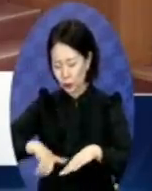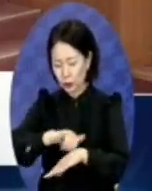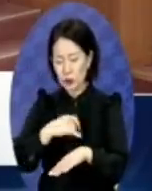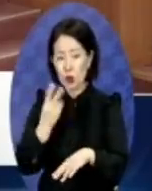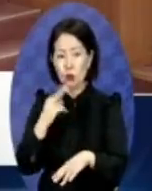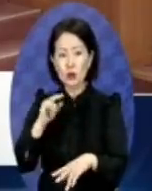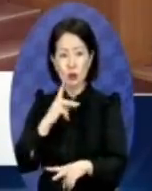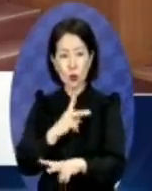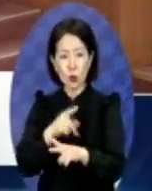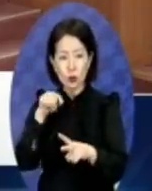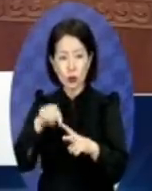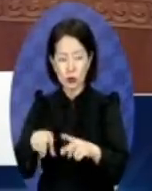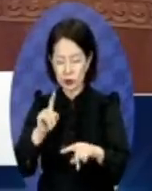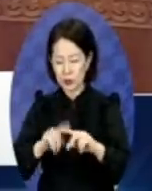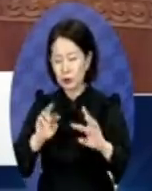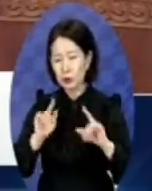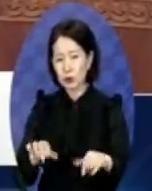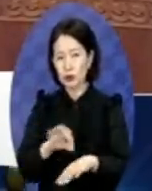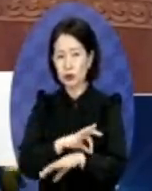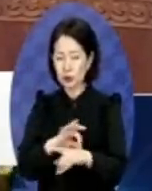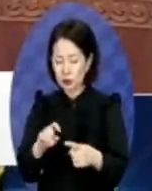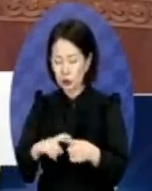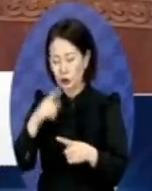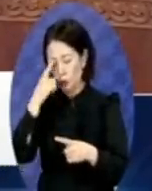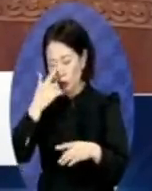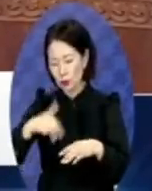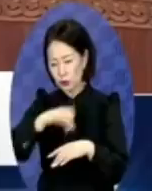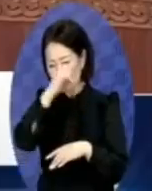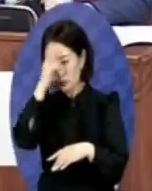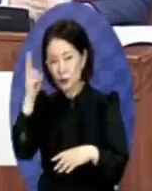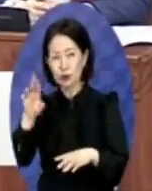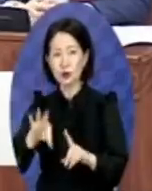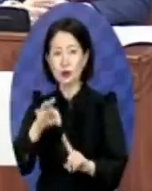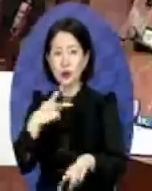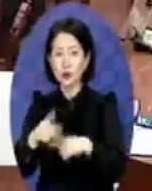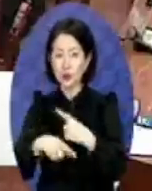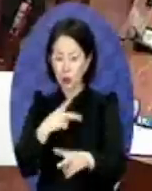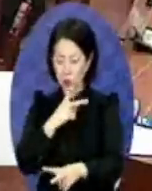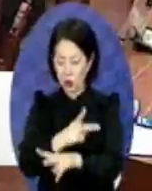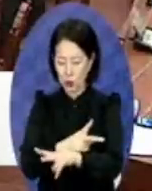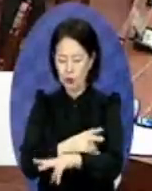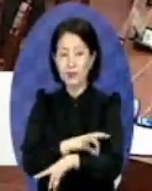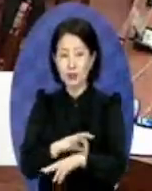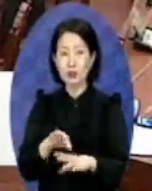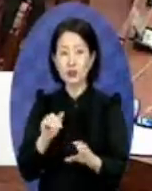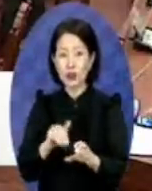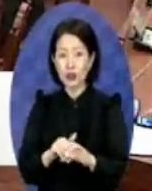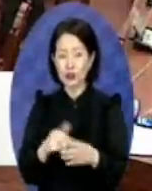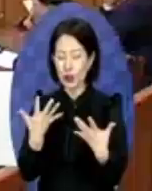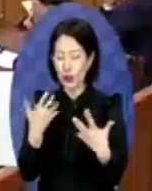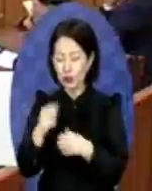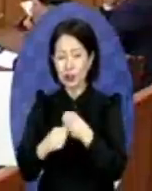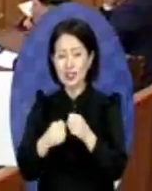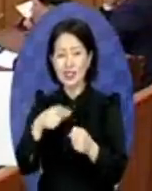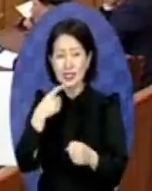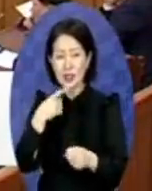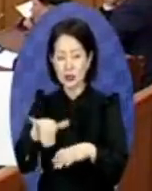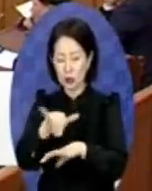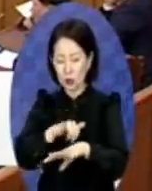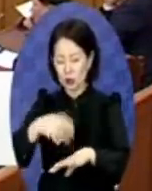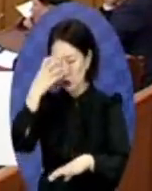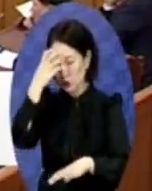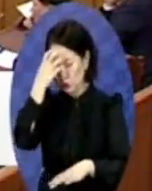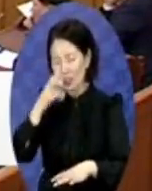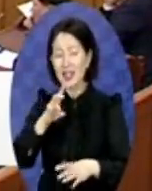Монгол Улсын их хурлын сонгуулийн тухай хуулийн төсөл, Монгол Улсын ерөнхийлөгчийн сонгуулийн тухай хуулийн төсөл багтж байна. Мөн олон жил яригдсан улс төрийн намын тухай хуульд